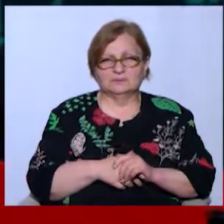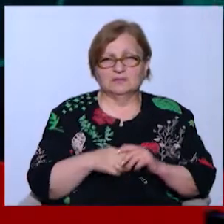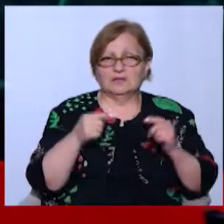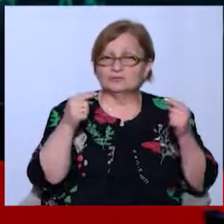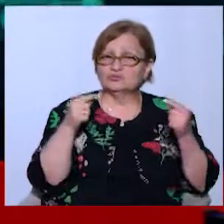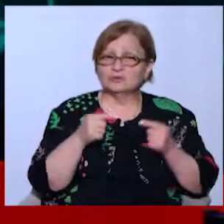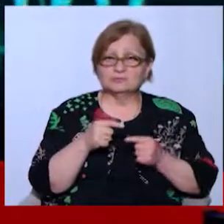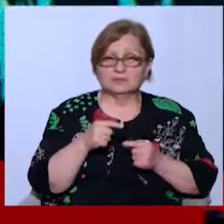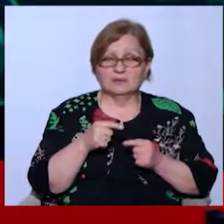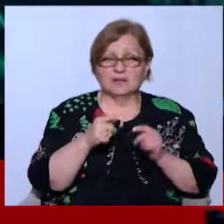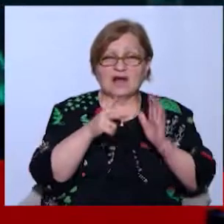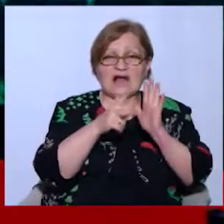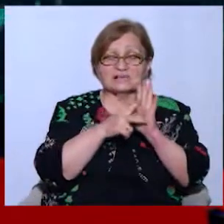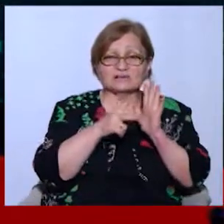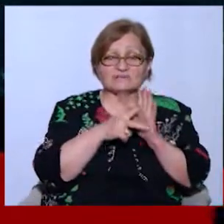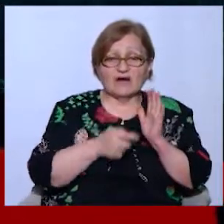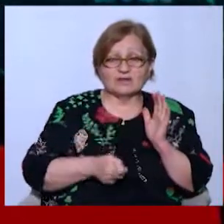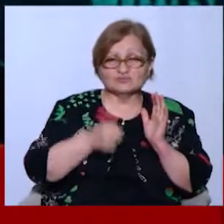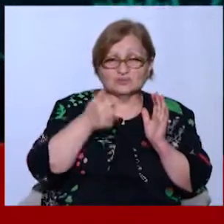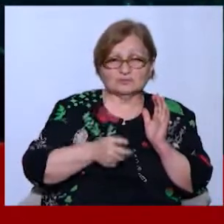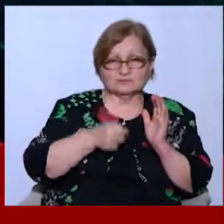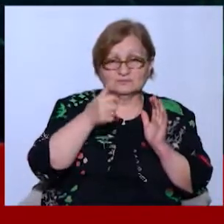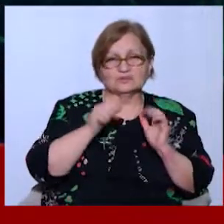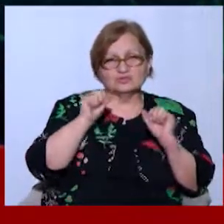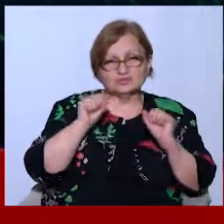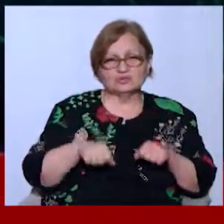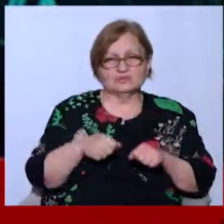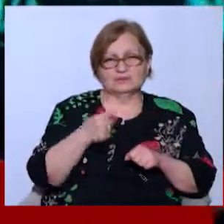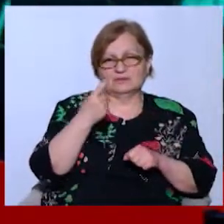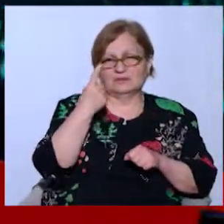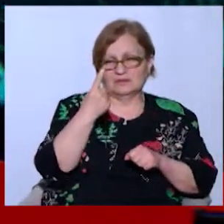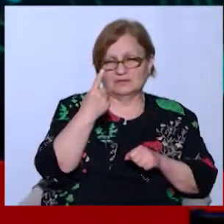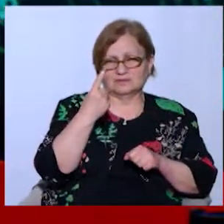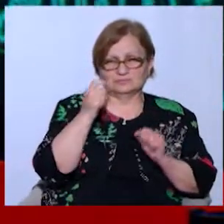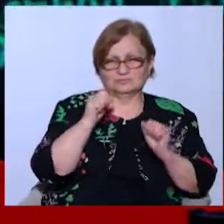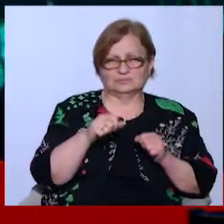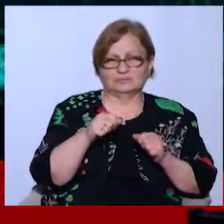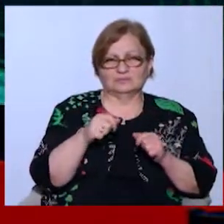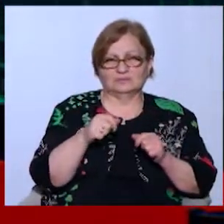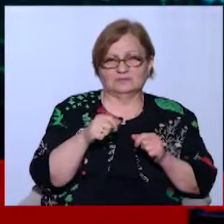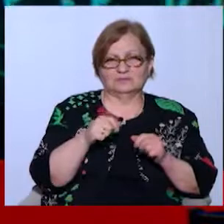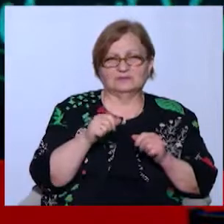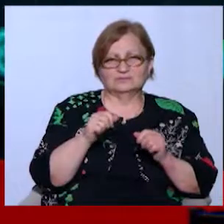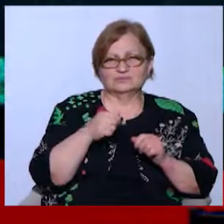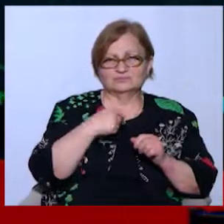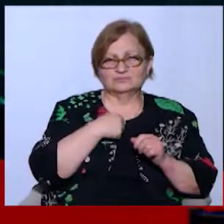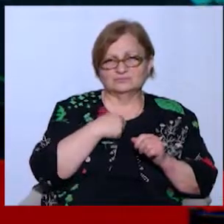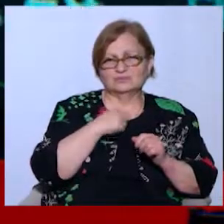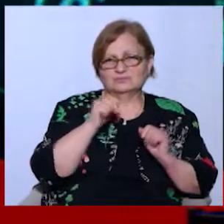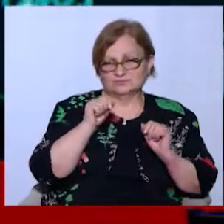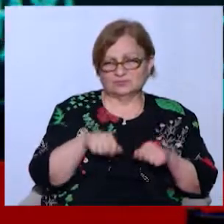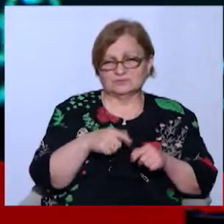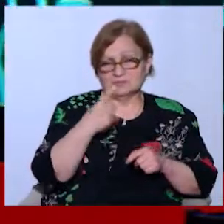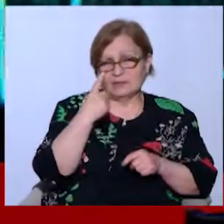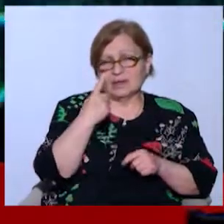შესაბამისად, მხოლოდ 8 შესაძლო ხდომილები და მხოლოდ 1 ხდომილება თან ტელშესაძლებელი არის ჩვენთვის